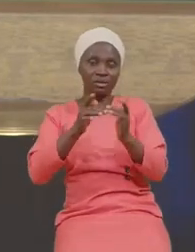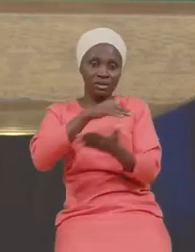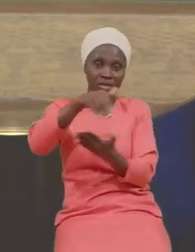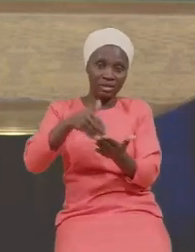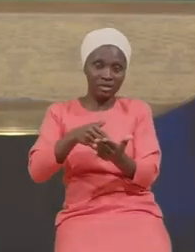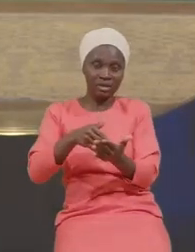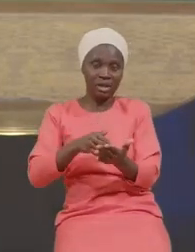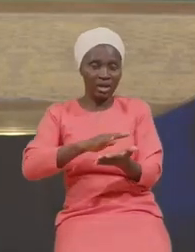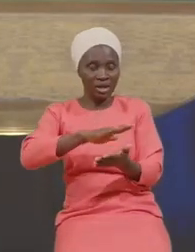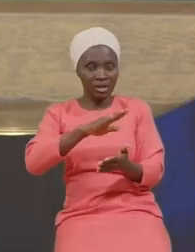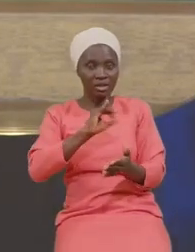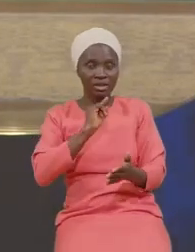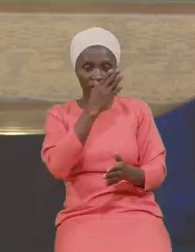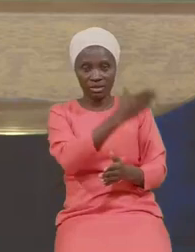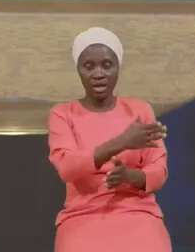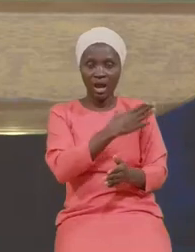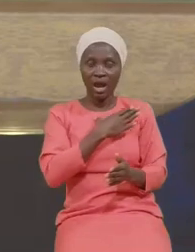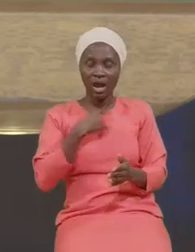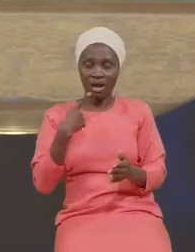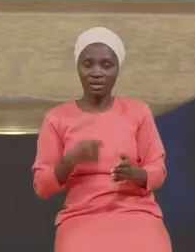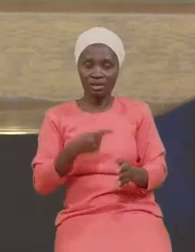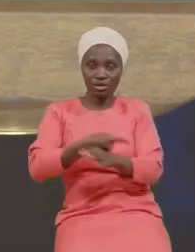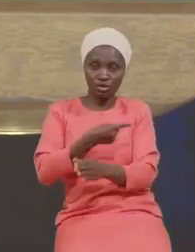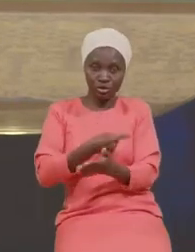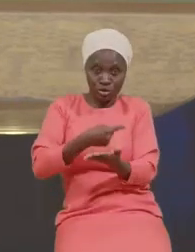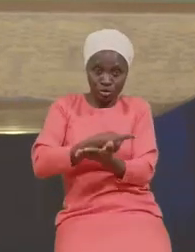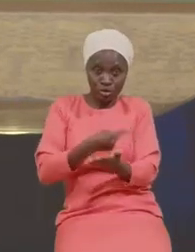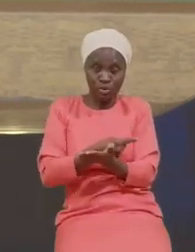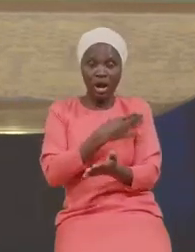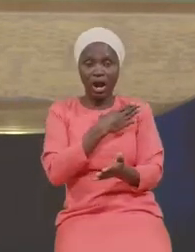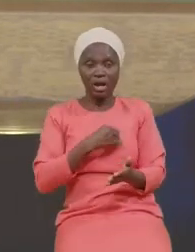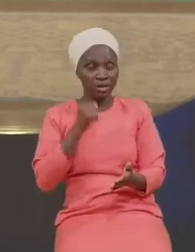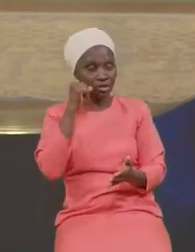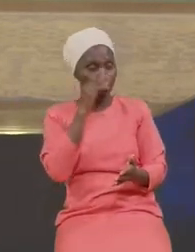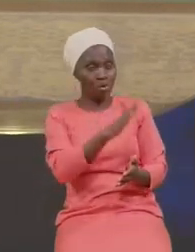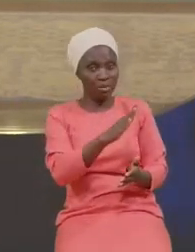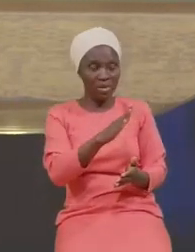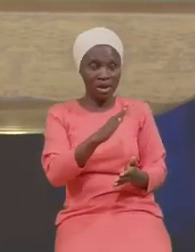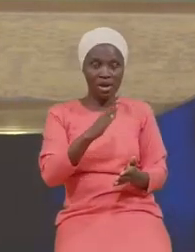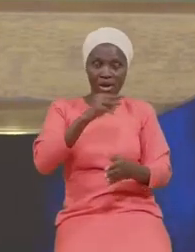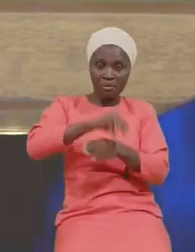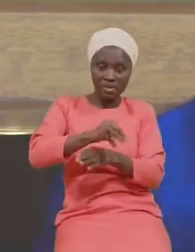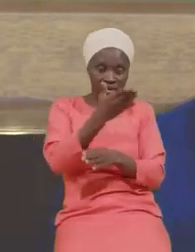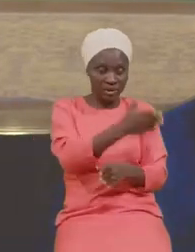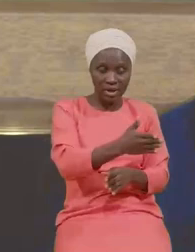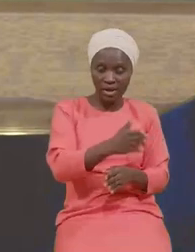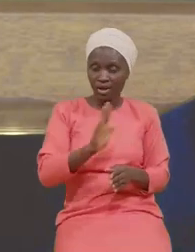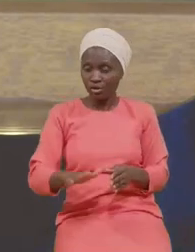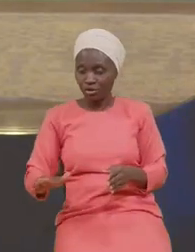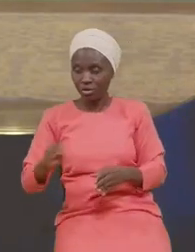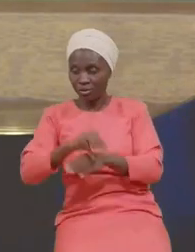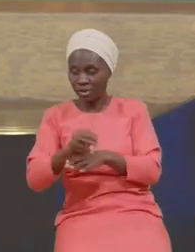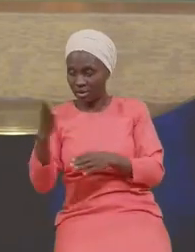alors va sortir de celui-là alors il y a un ministère des femmes là-bas il y a un ministère des enfants là-bas un ministère